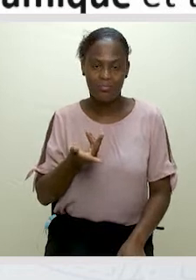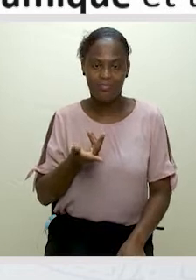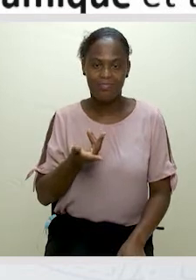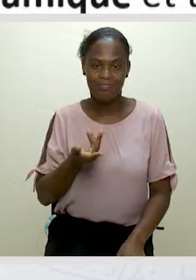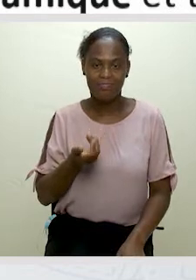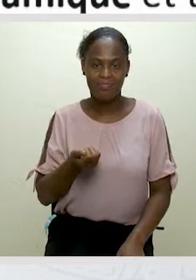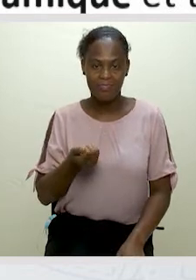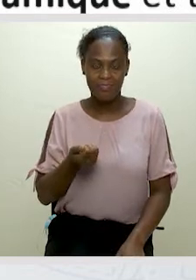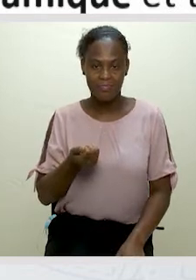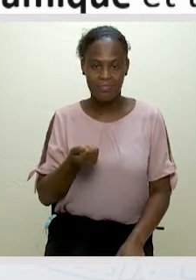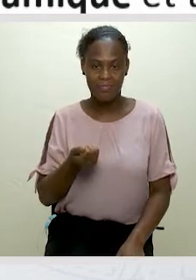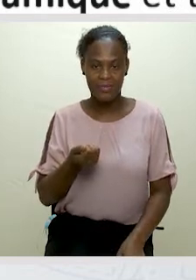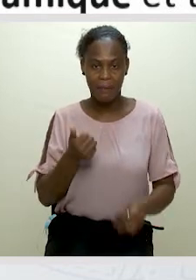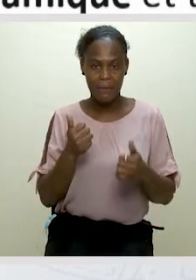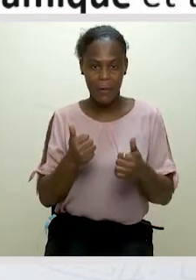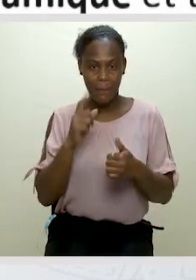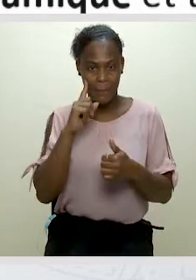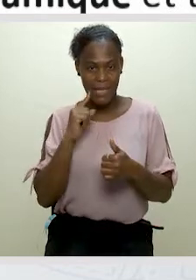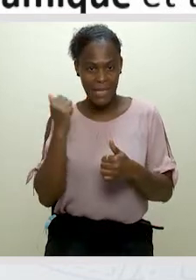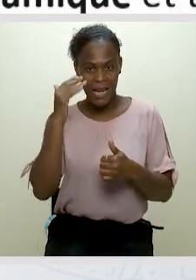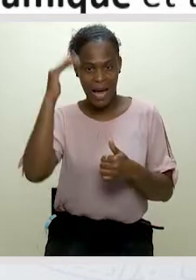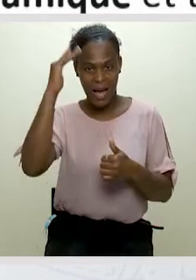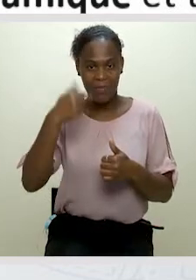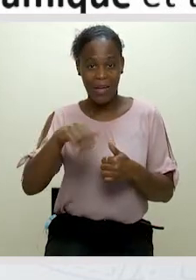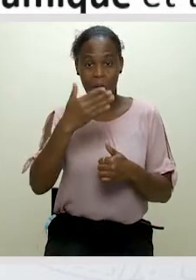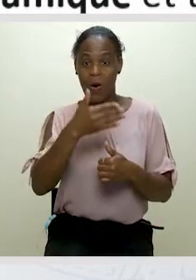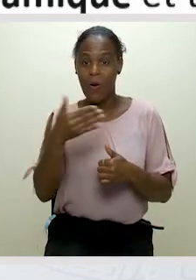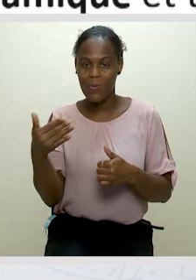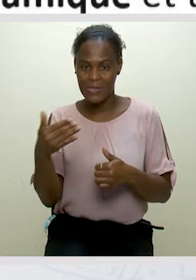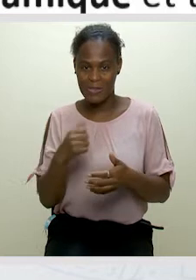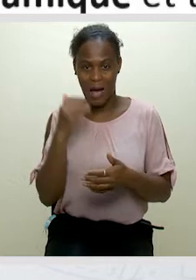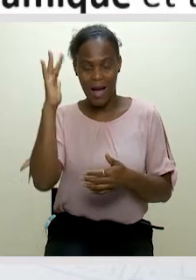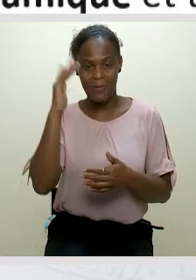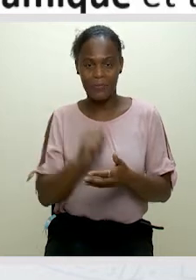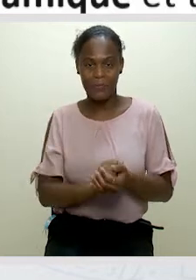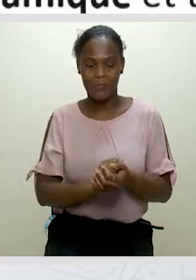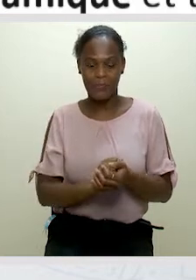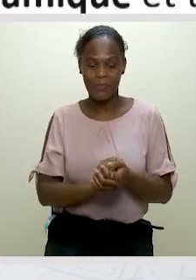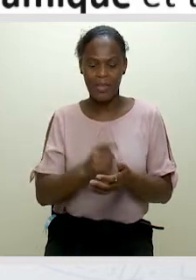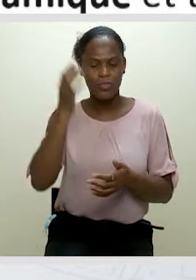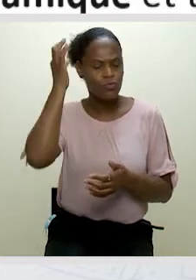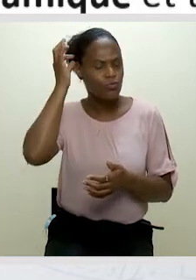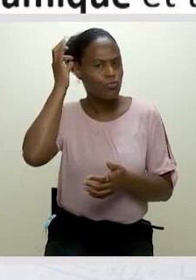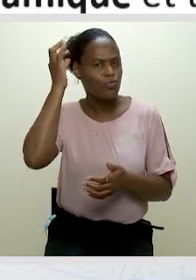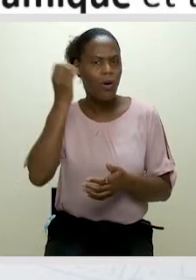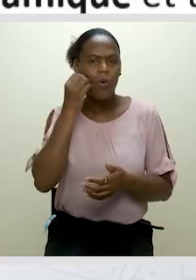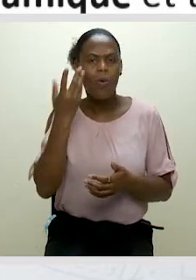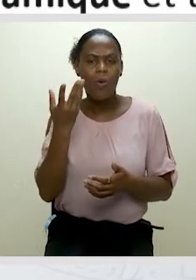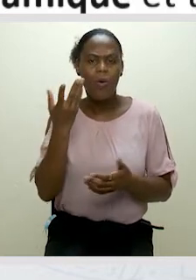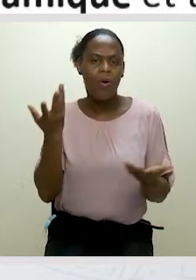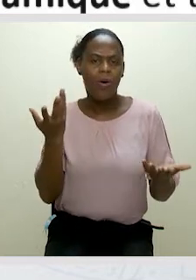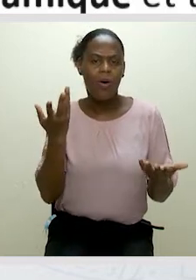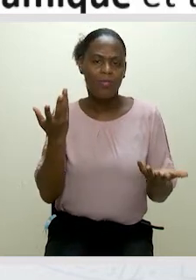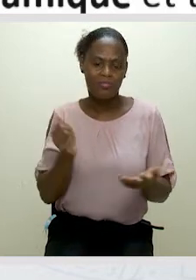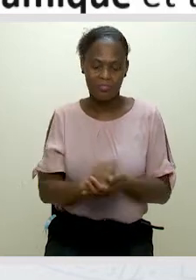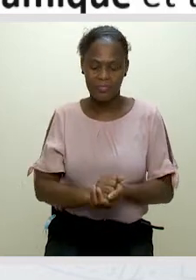Très bien, elle a 11 ans. Et ses cheveux? Ses cheveux sont comment?